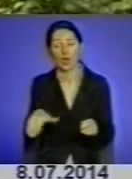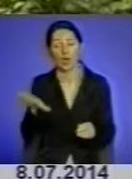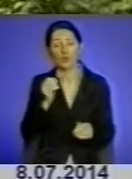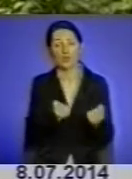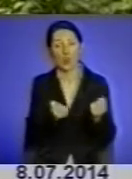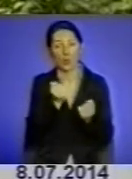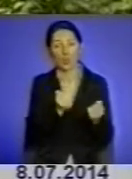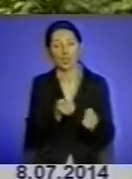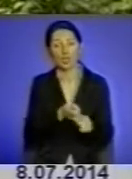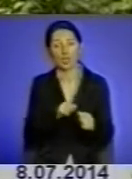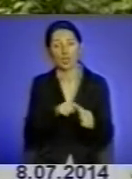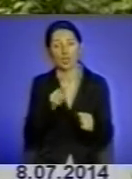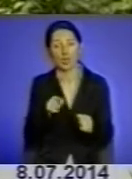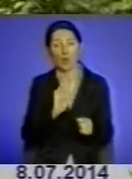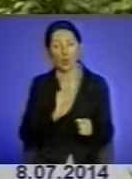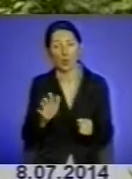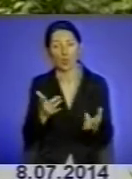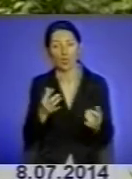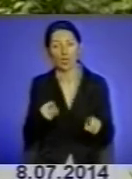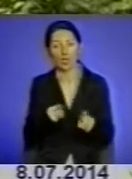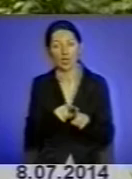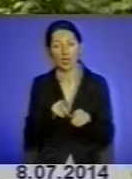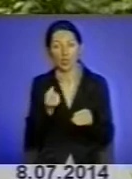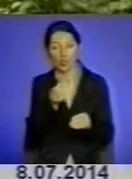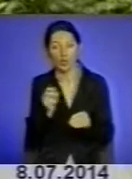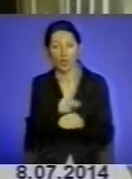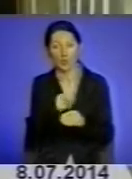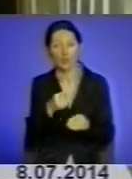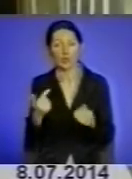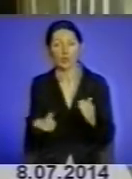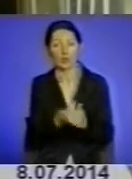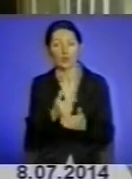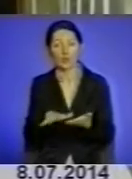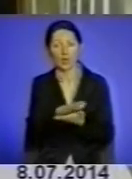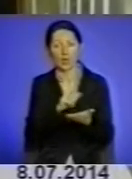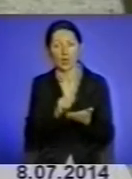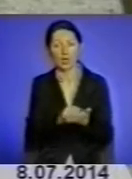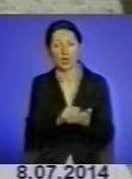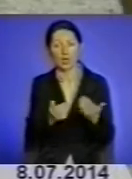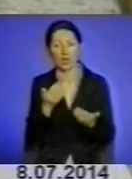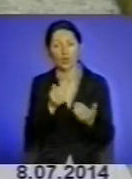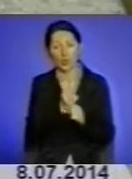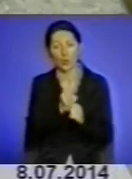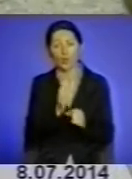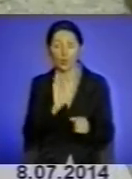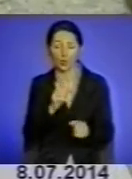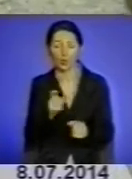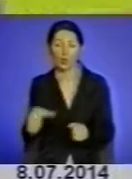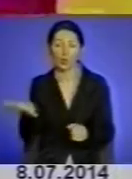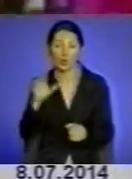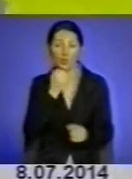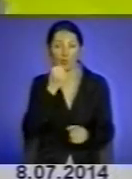от і там було ще, тепер трошки щось зладили, але знову розбили. Якщо зробите, то всі люди вдячні вам.